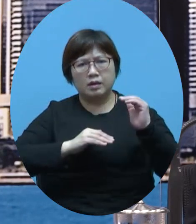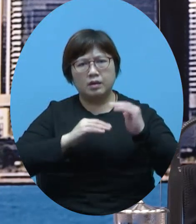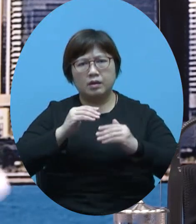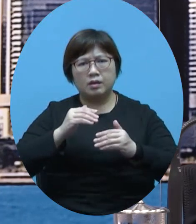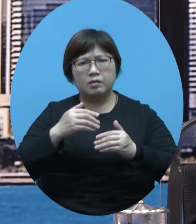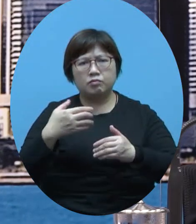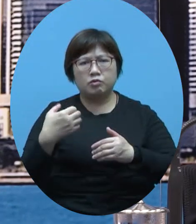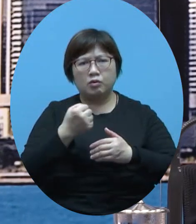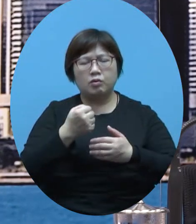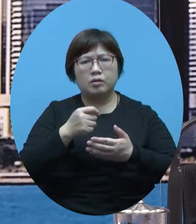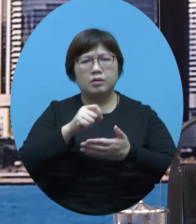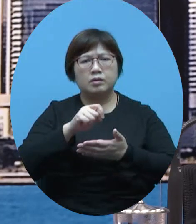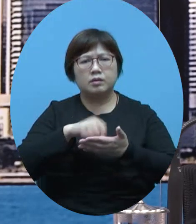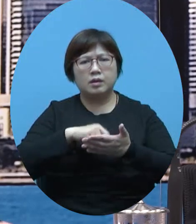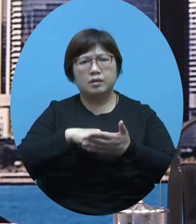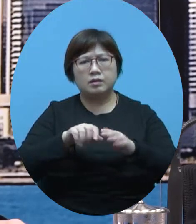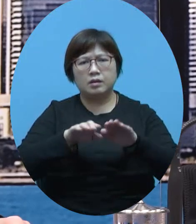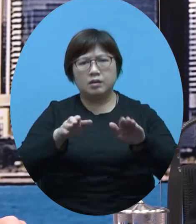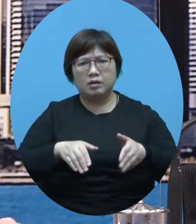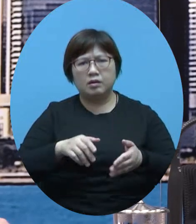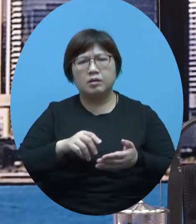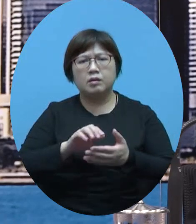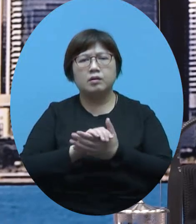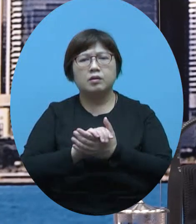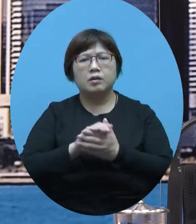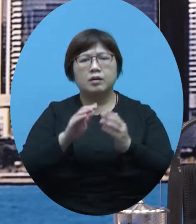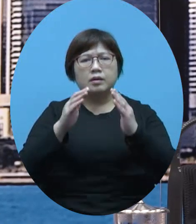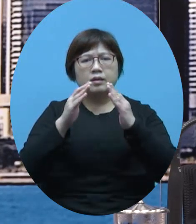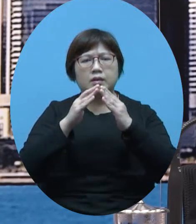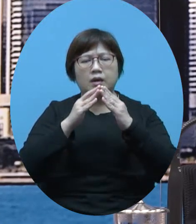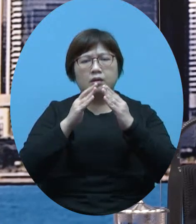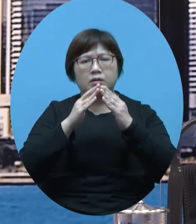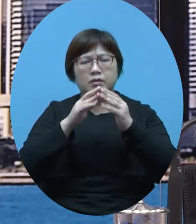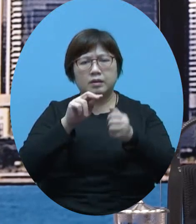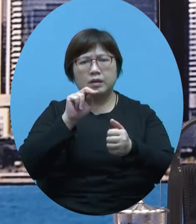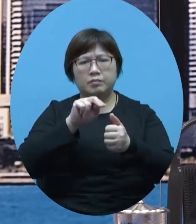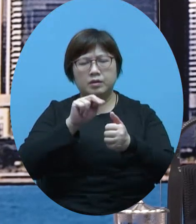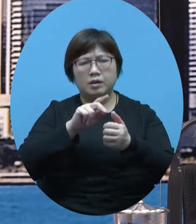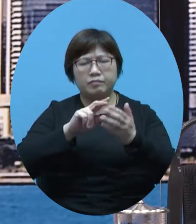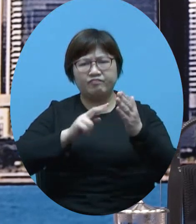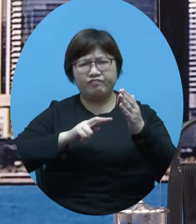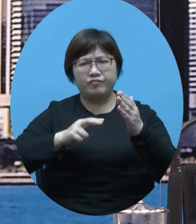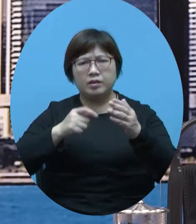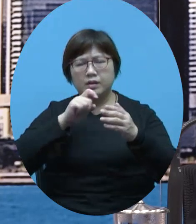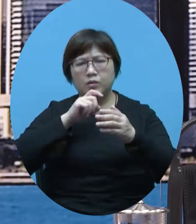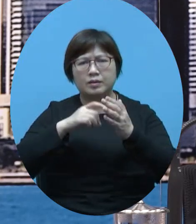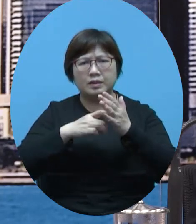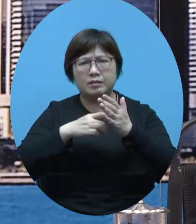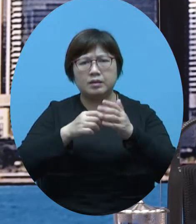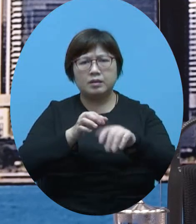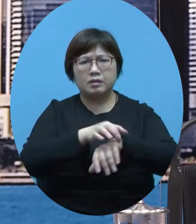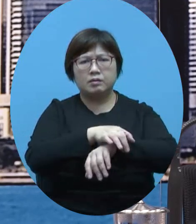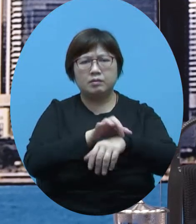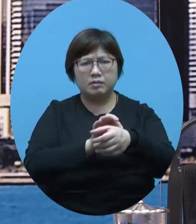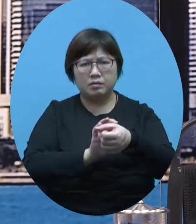總監嘅辦公室咧，其實都一路喺度優化佢嗰個家居嗰個監測嘅嚇，咁、有電子手環啊嗰啲啊嚇，咁、